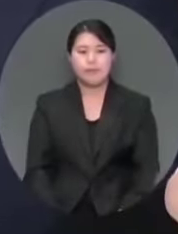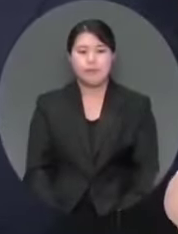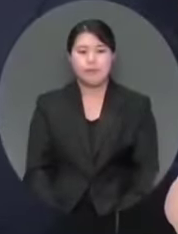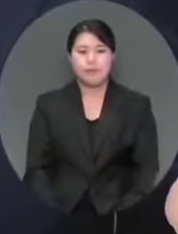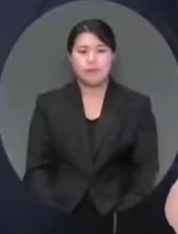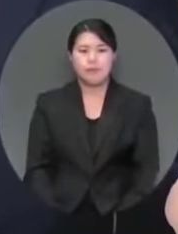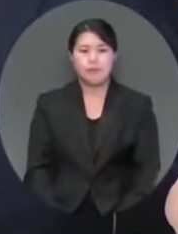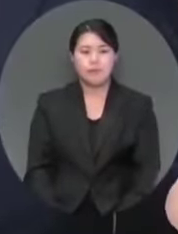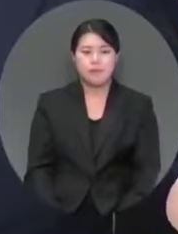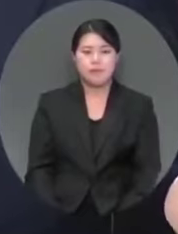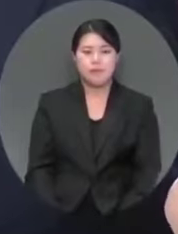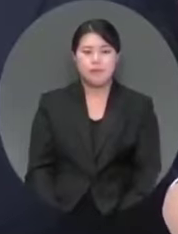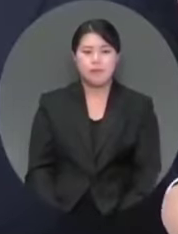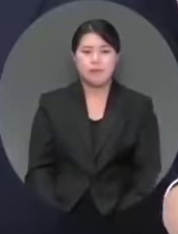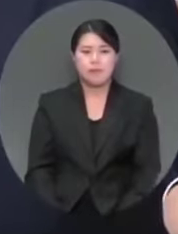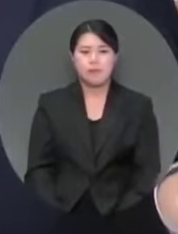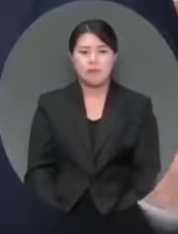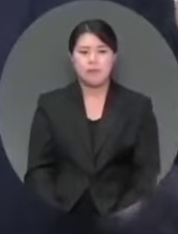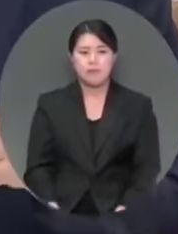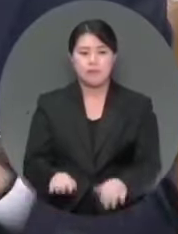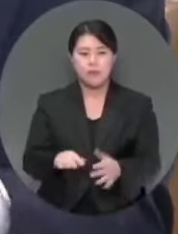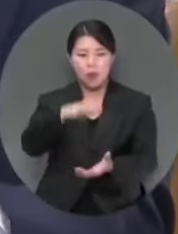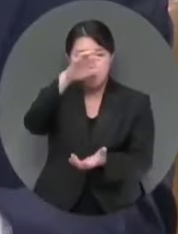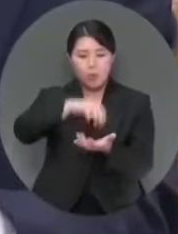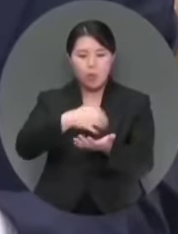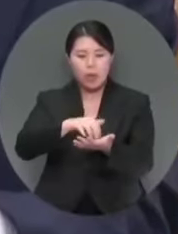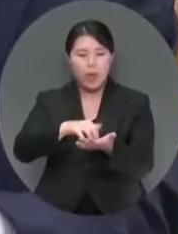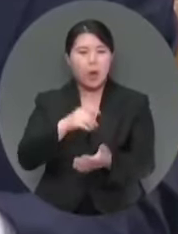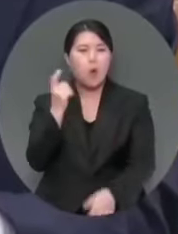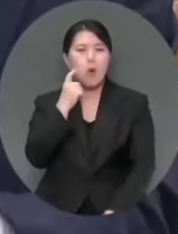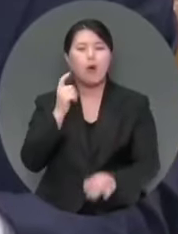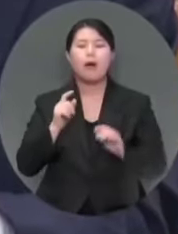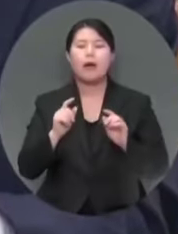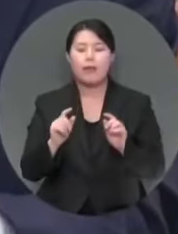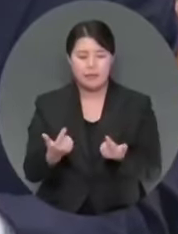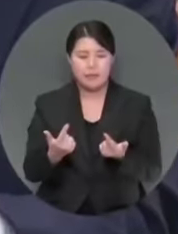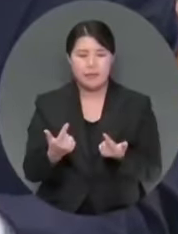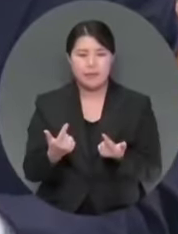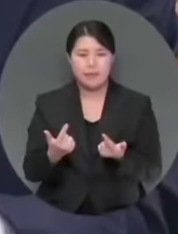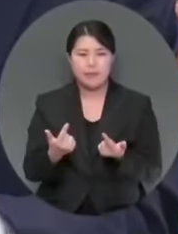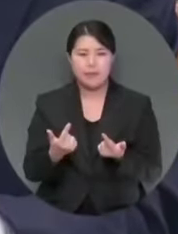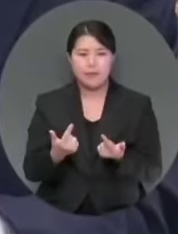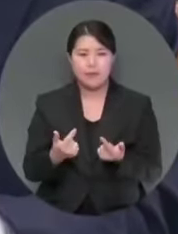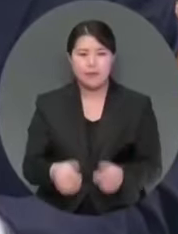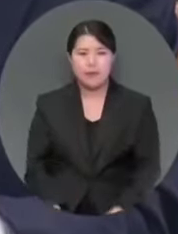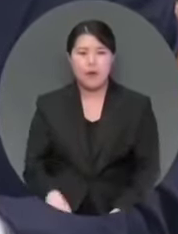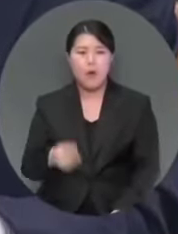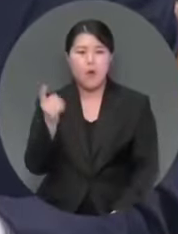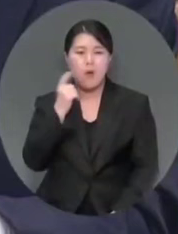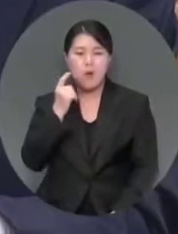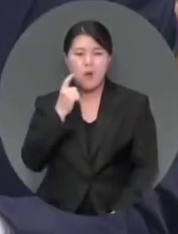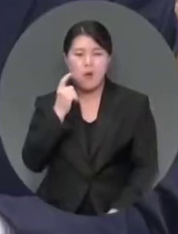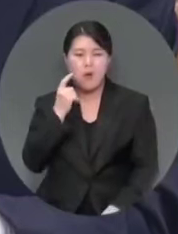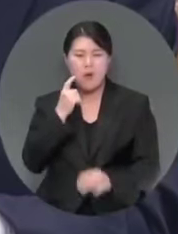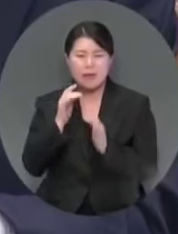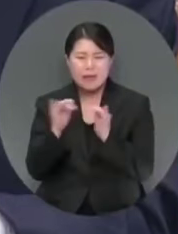벤저민 디즈레일리가 한 얘기는 통계는 거짓말을 하지 않는다. 거짓말 장인들이 통계를 이용할